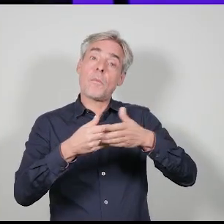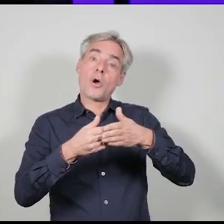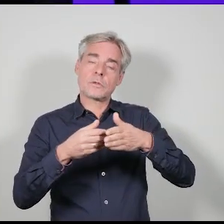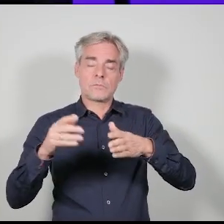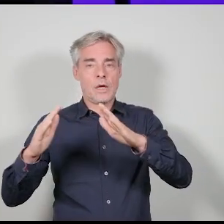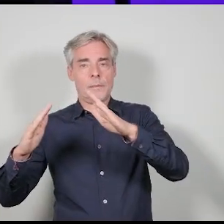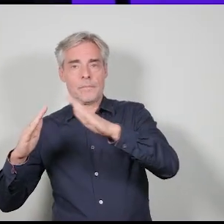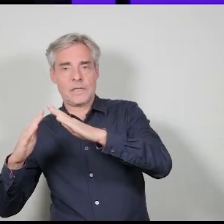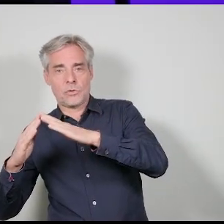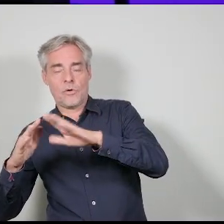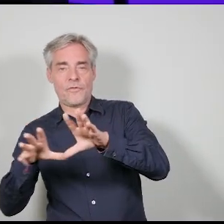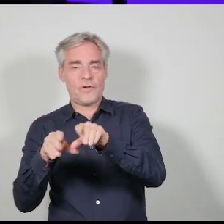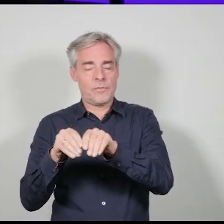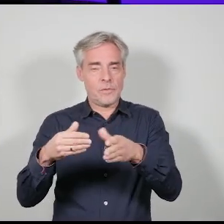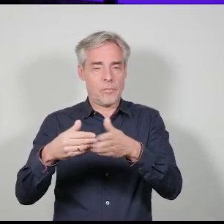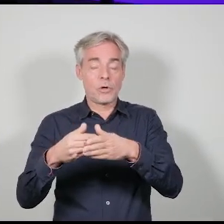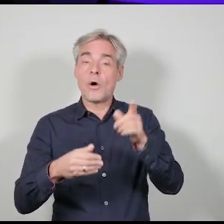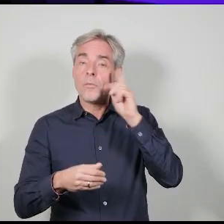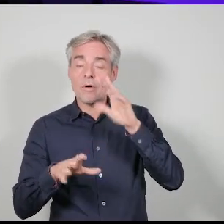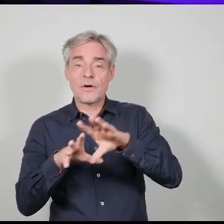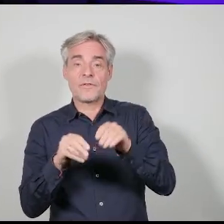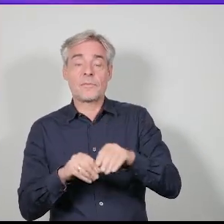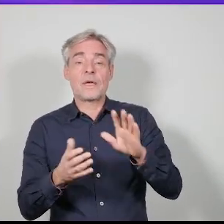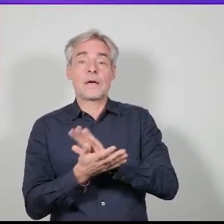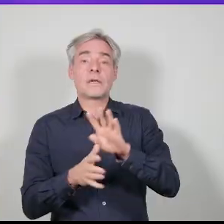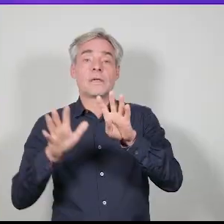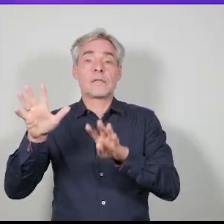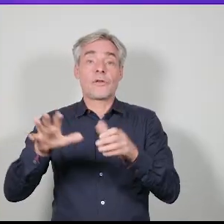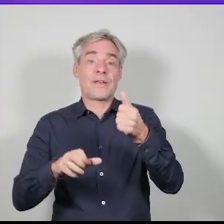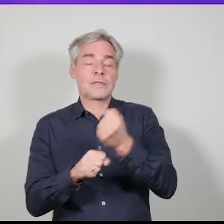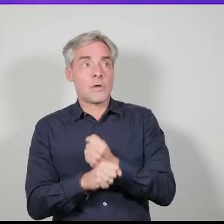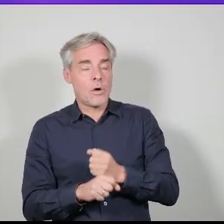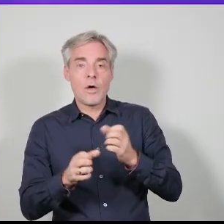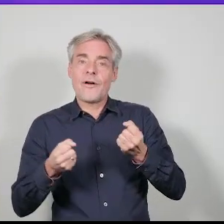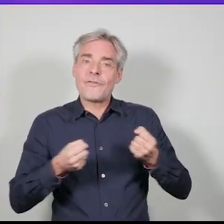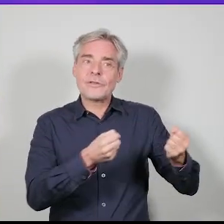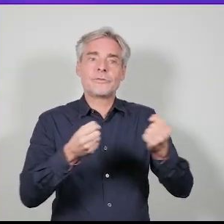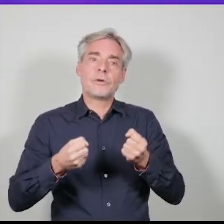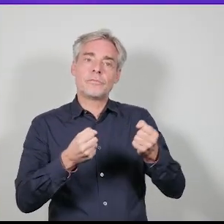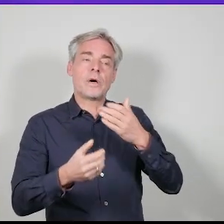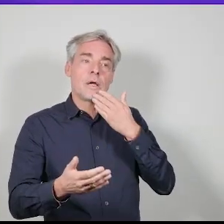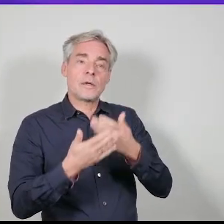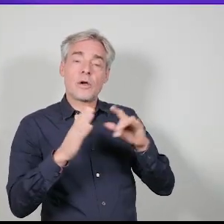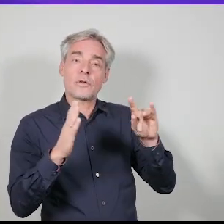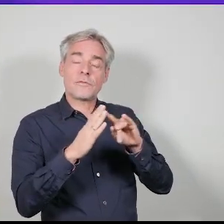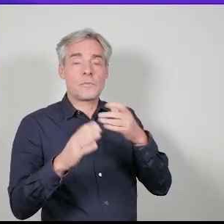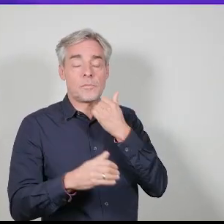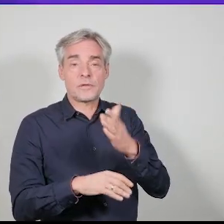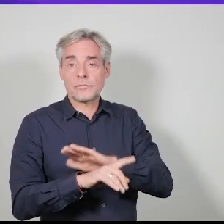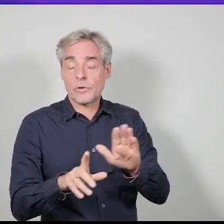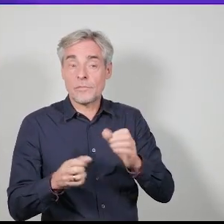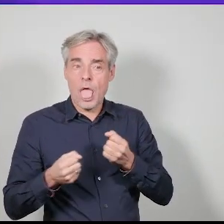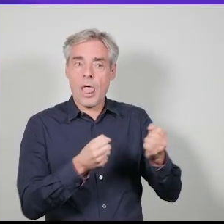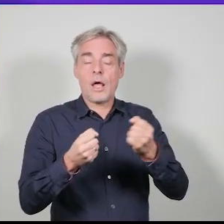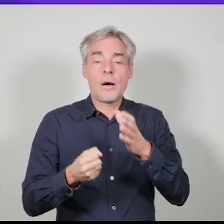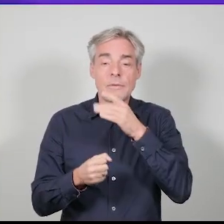être proche des familles. Parce que les familles, à 80 ans, ils ne prennent pas la voiture pour aller à MDPH ou ailleurs. Donc cette